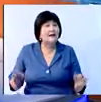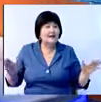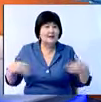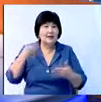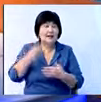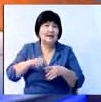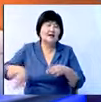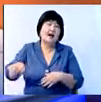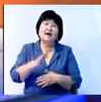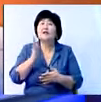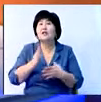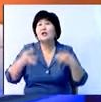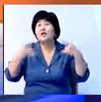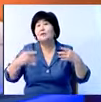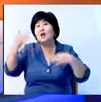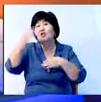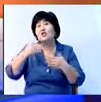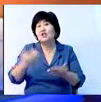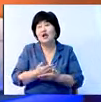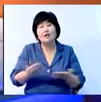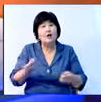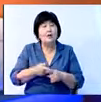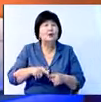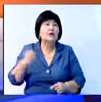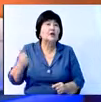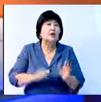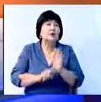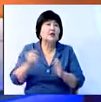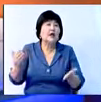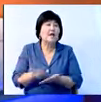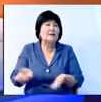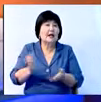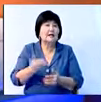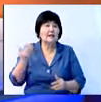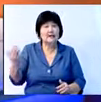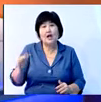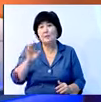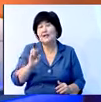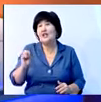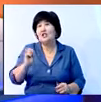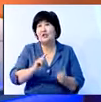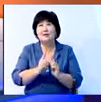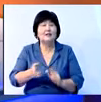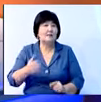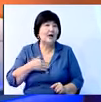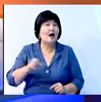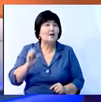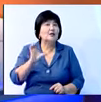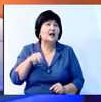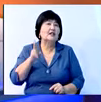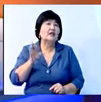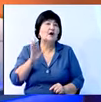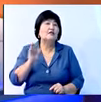Ассаламу алейкум, ардақты ағайын. Тікелей эфирде кешкі жаңалықтар. Осы сағатқа келіп түскен ақпараттармен таныстыратын мен Бекзат Есқалиев, Сурда аудармада Айткүл